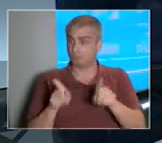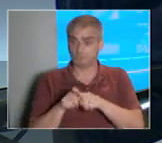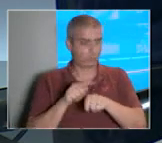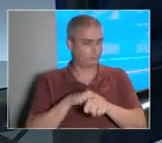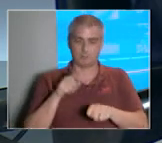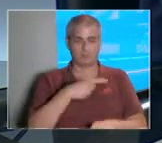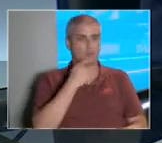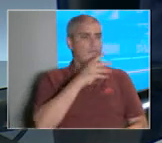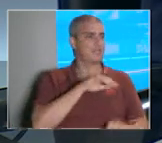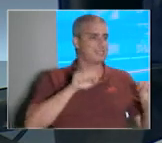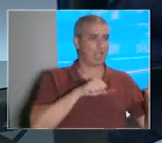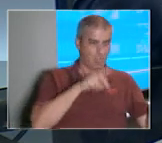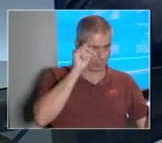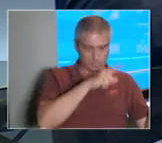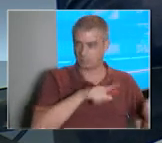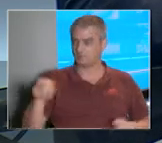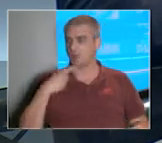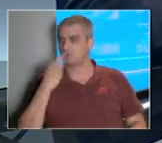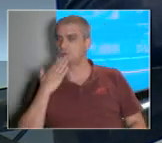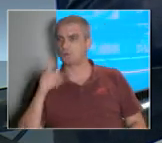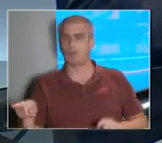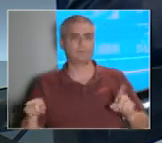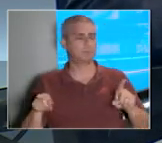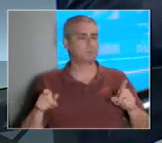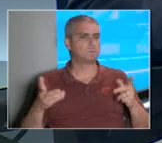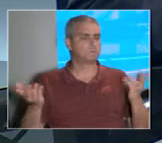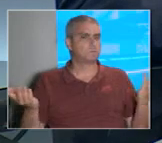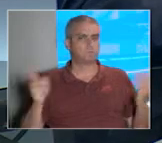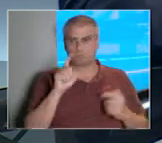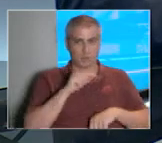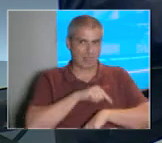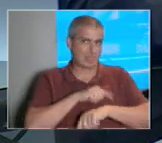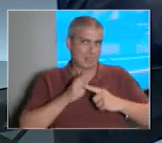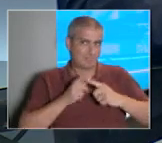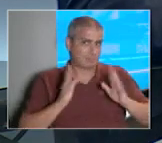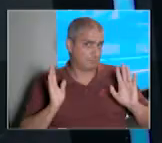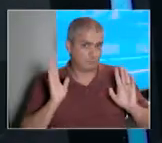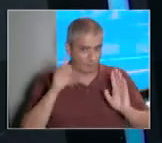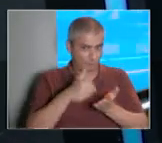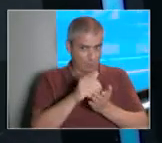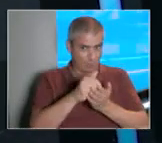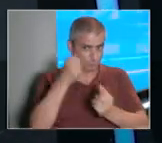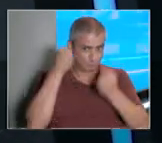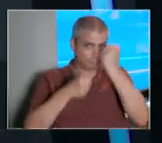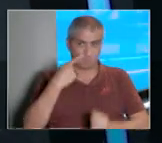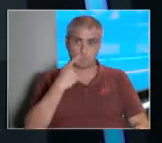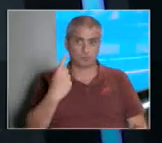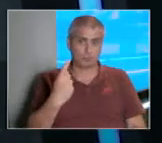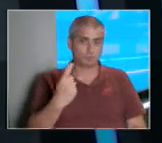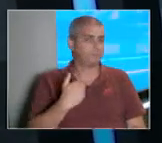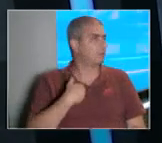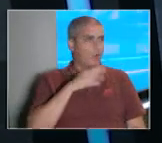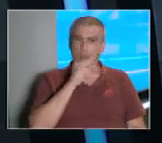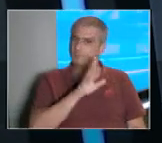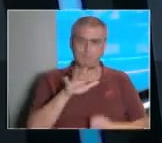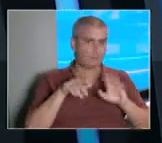פה זה דובר ירקון, ופה זה דובר ירושלים, אז יכול להיות שזה הטיימינג, ואם לא הטיימינג, יכולים להמשיך ולהקות כרצונם? אני לא